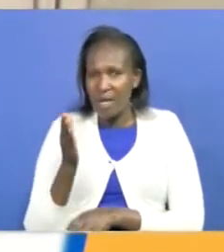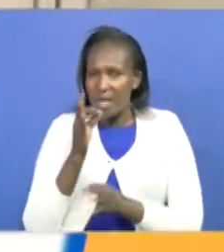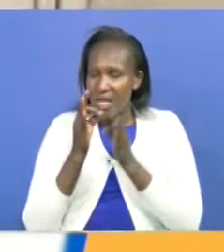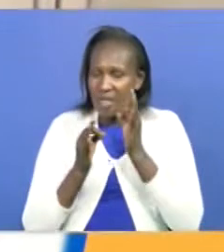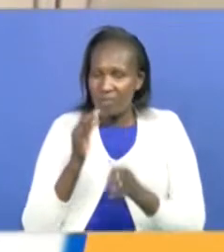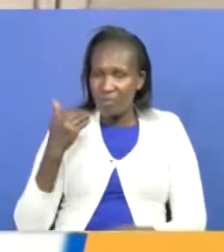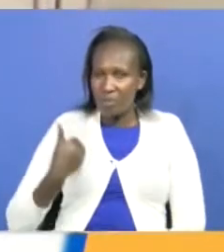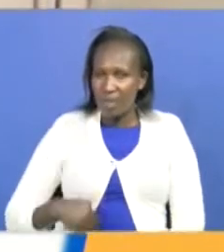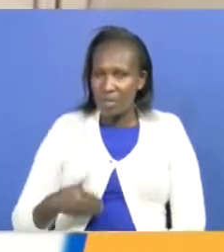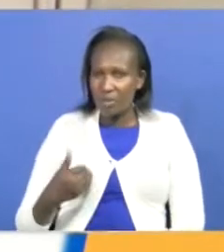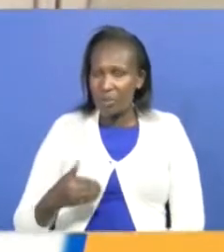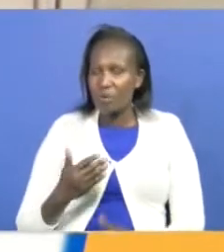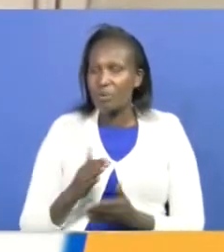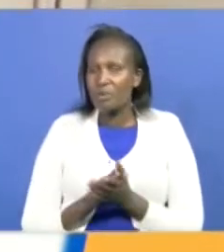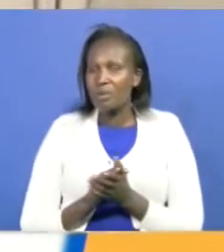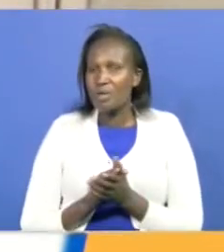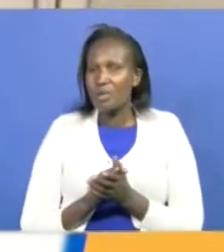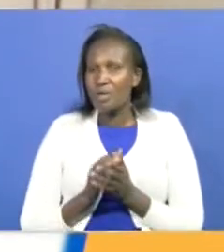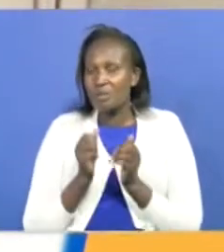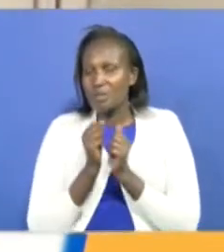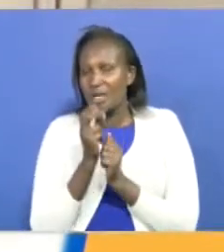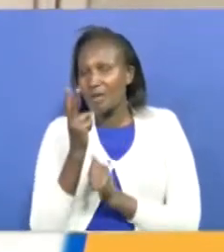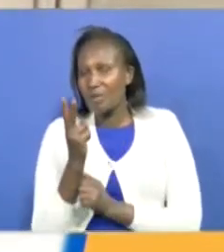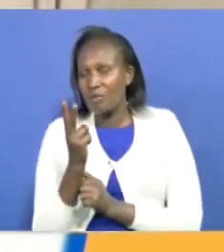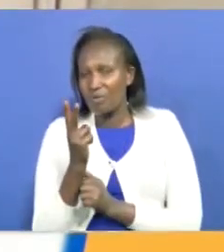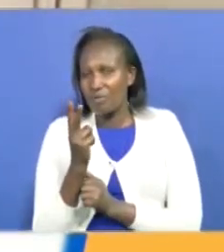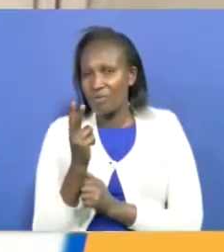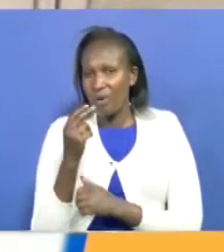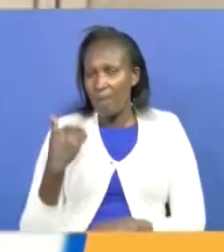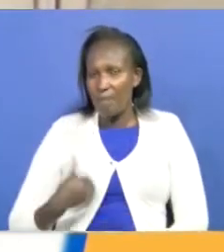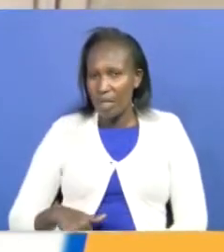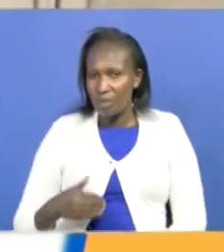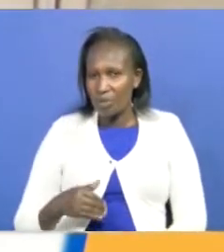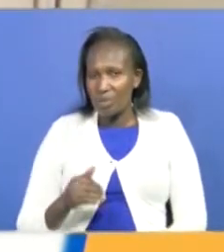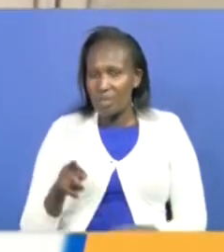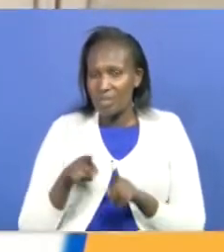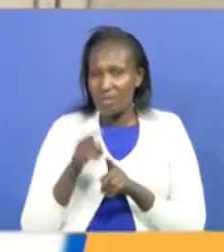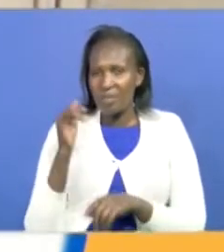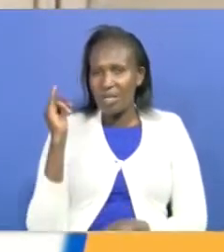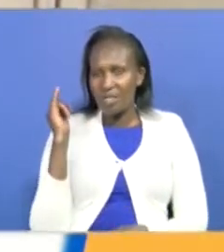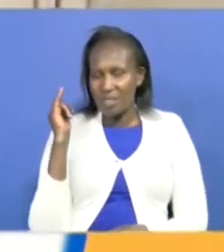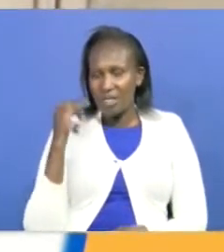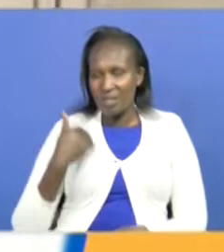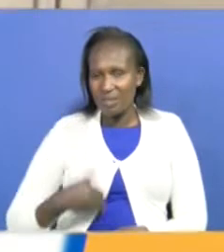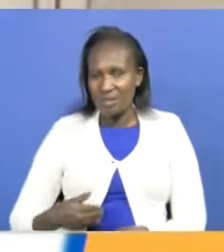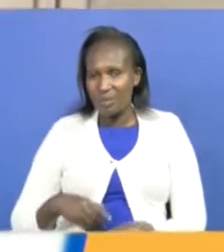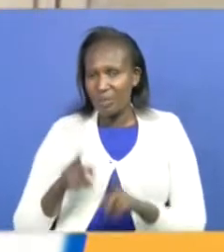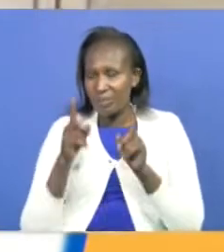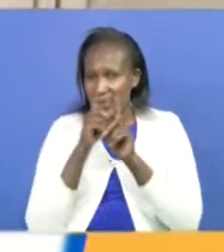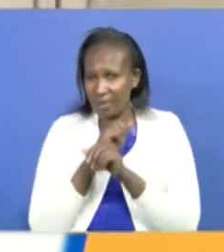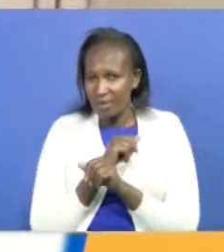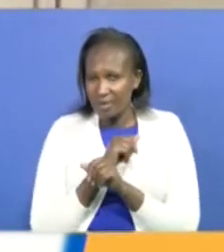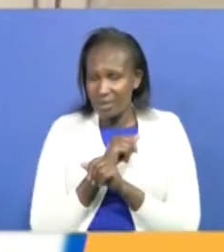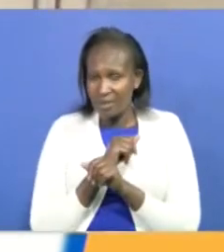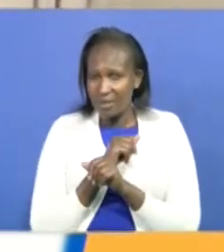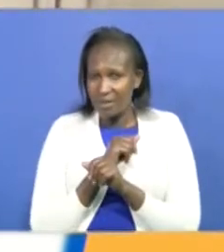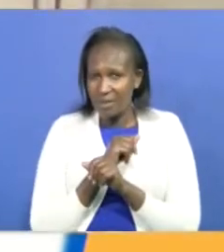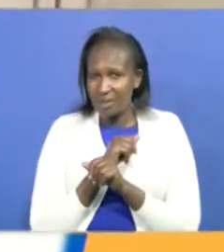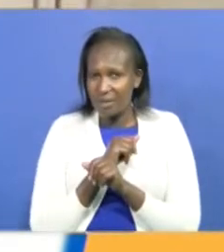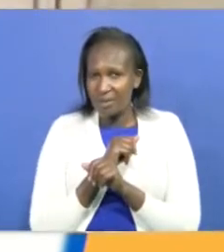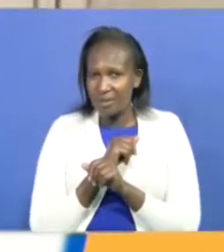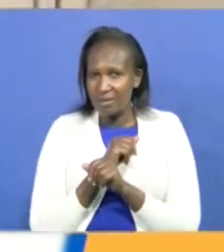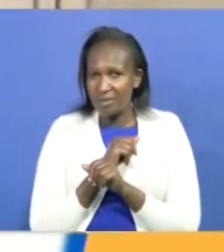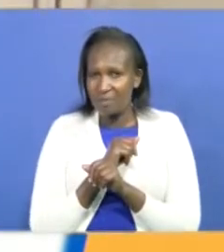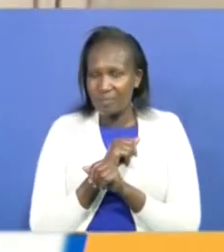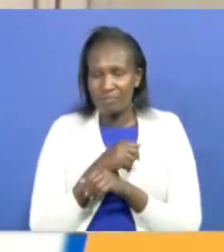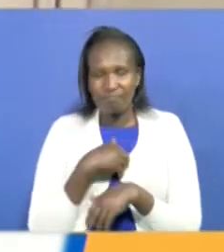operation mama mfanyia kama 12 hivi, hata jana alikuwa operated. Na tumeshindwa